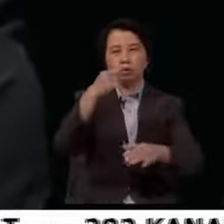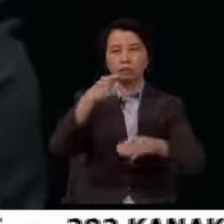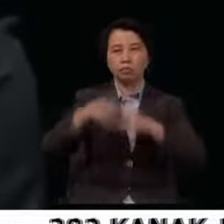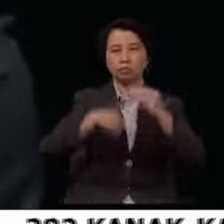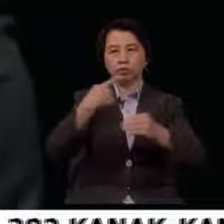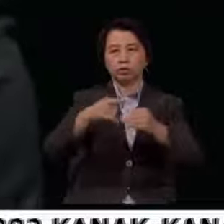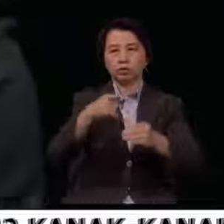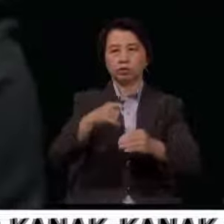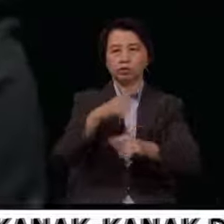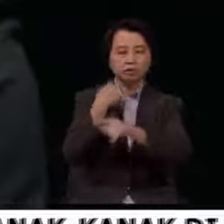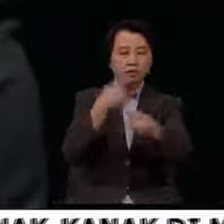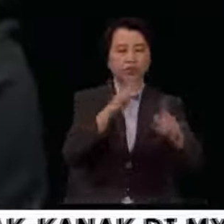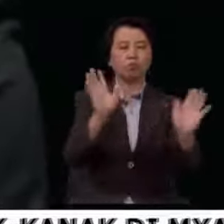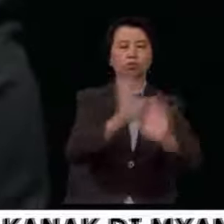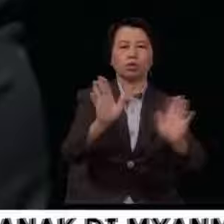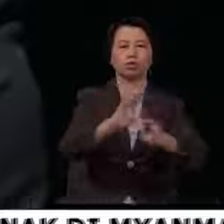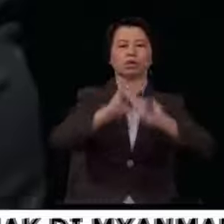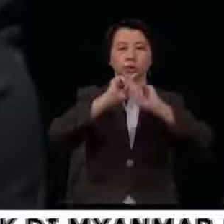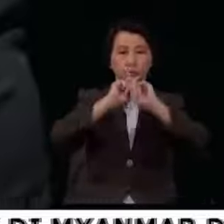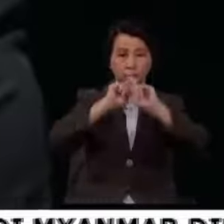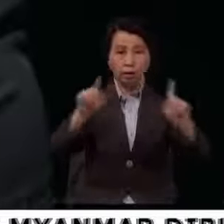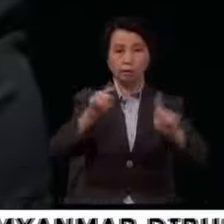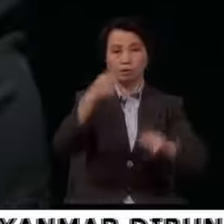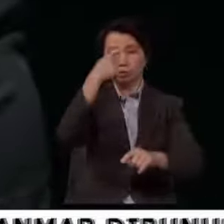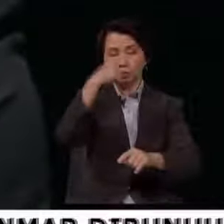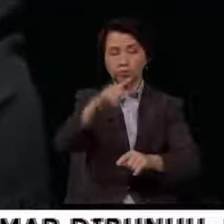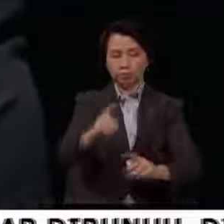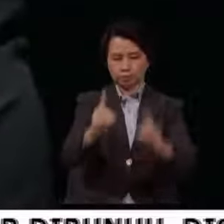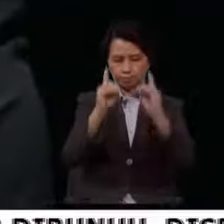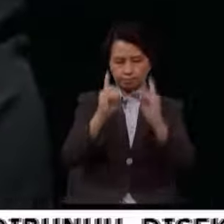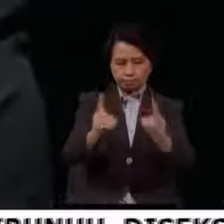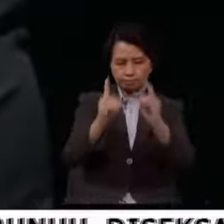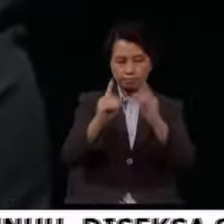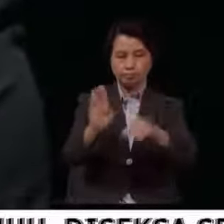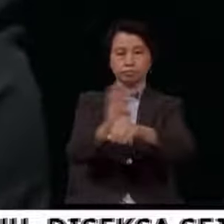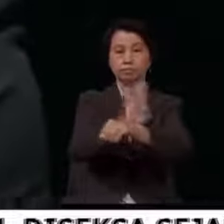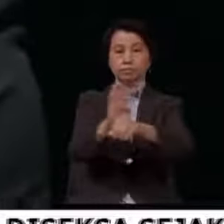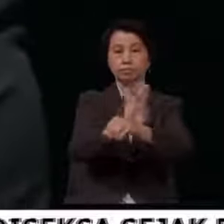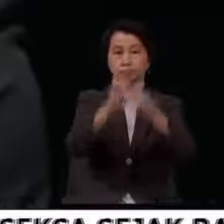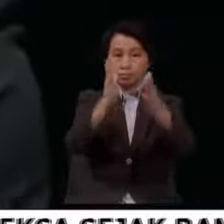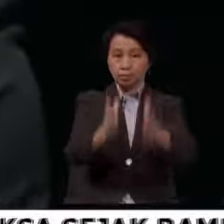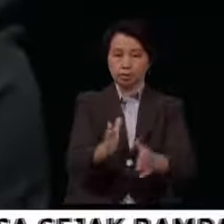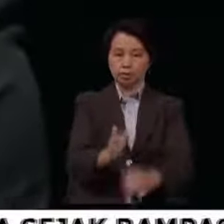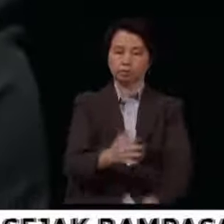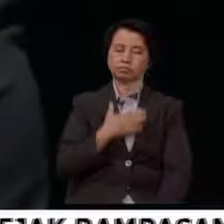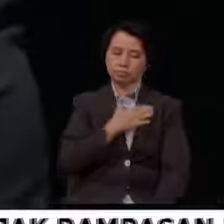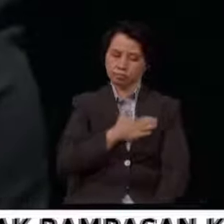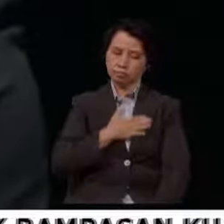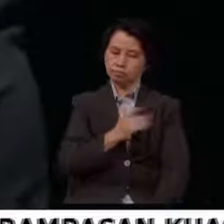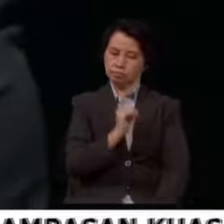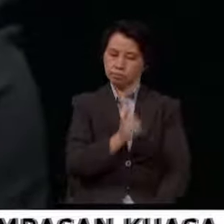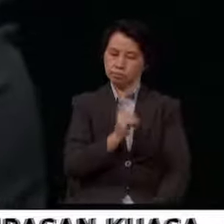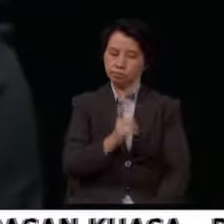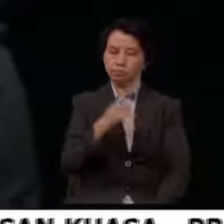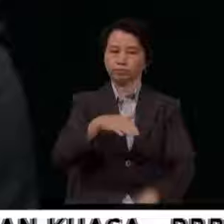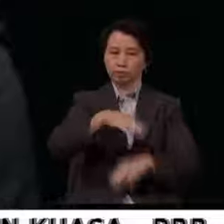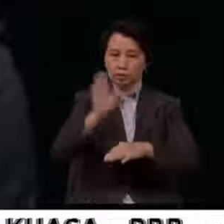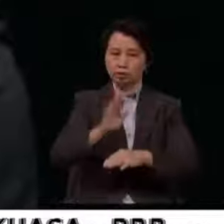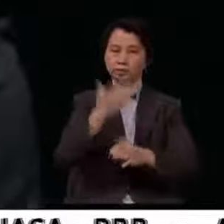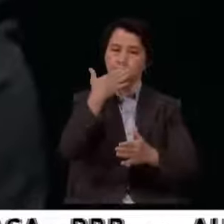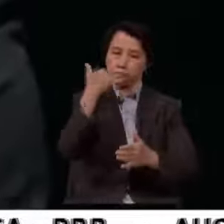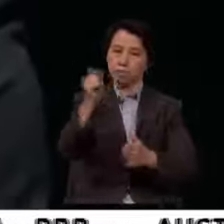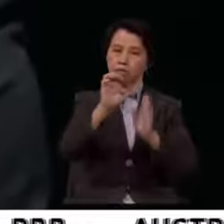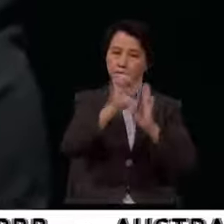dipikul kami di Kementerian Perdagangan dalam negeri dan hal walaupun ah ah untuk nelaka